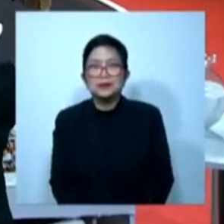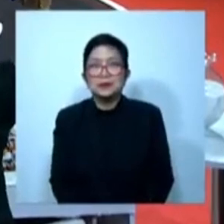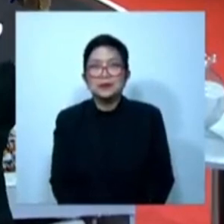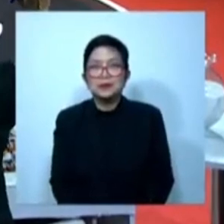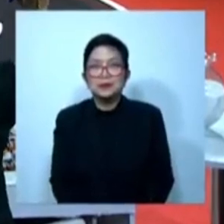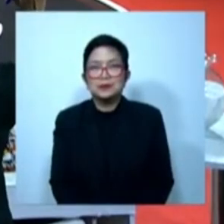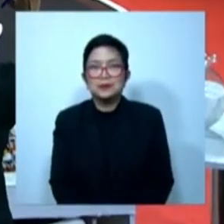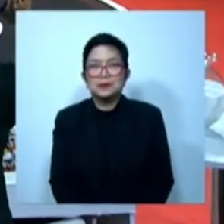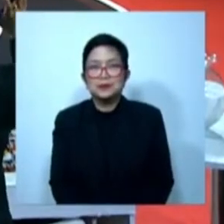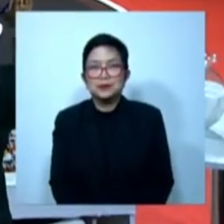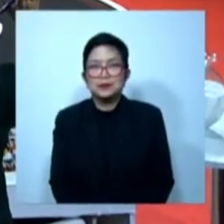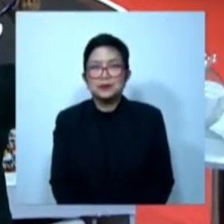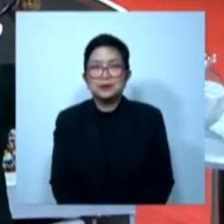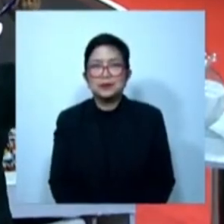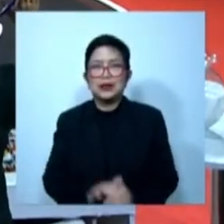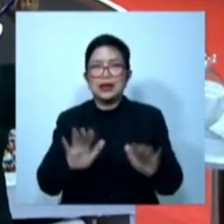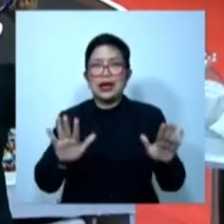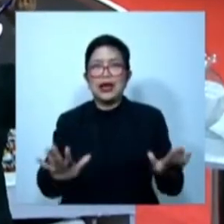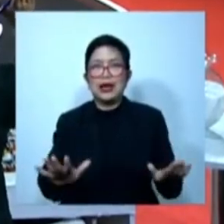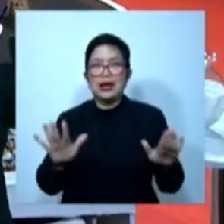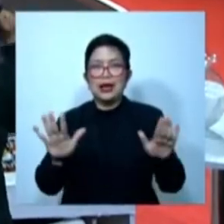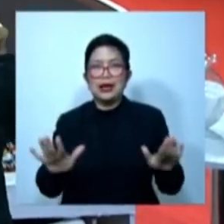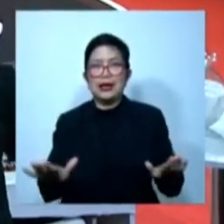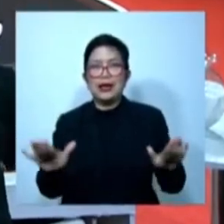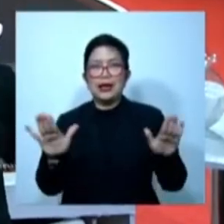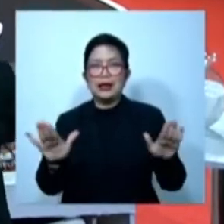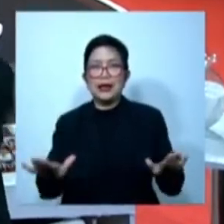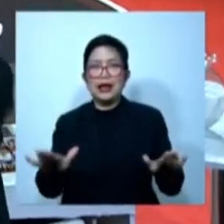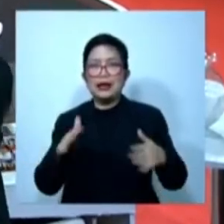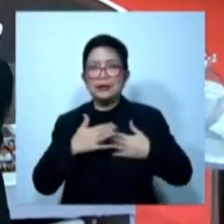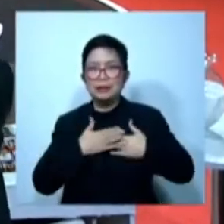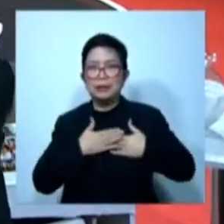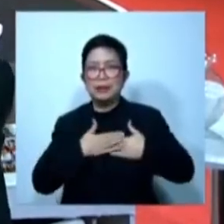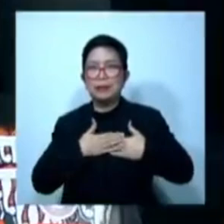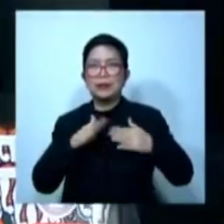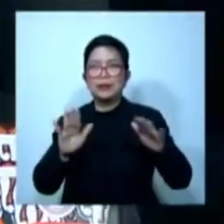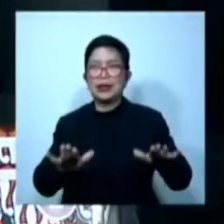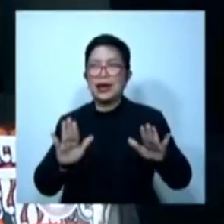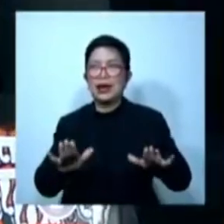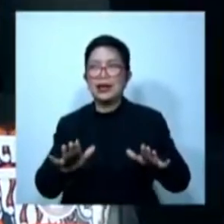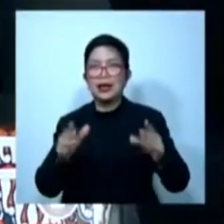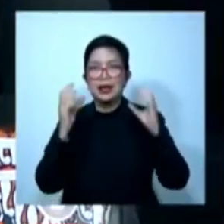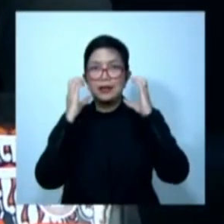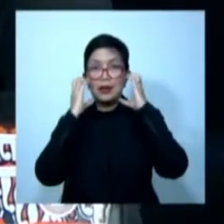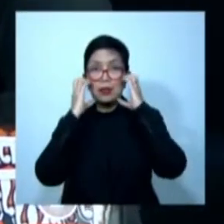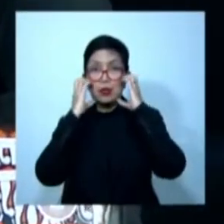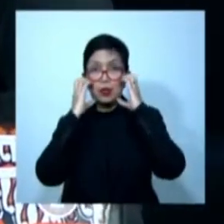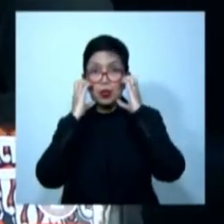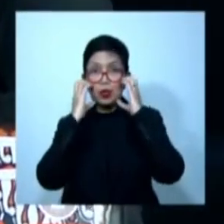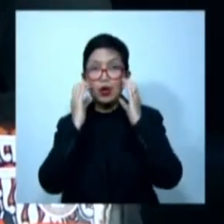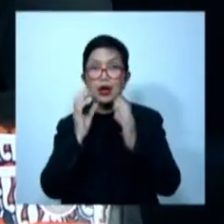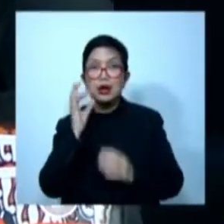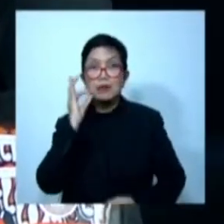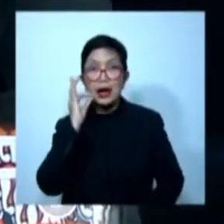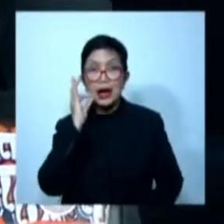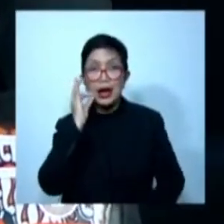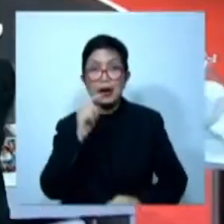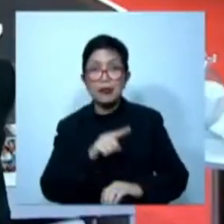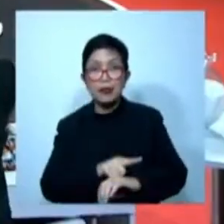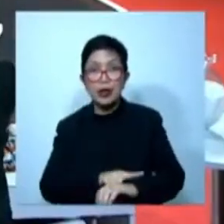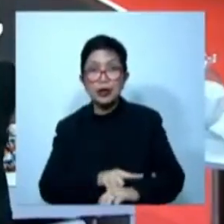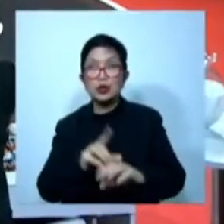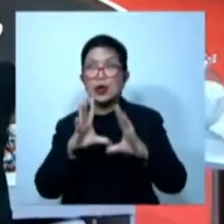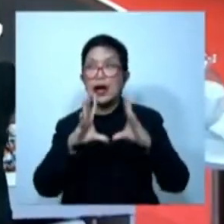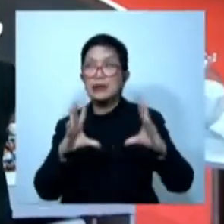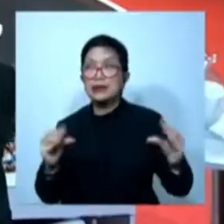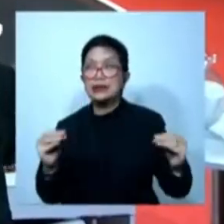berada di halaman KPU. Ditahan dulu. Baik. Baik, Pak Prabowo, mohon maaf. Bapak, mohon maaf. Waktu sudah habis. Nanti